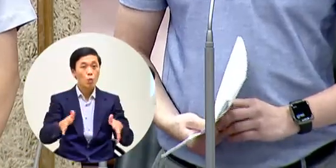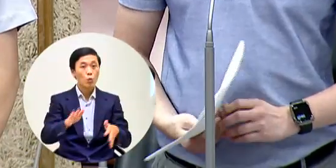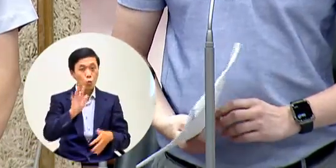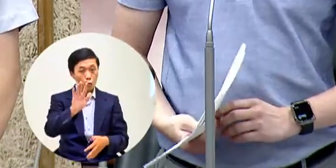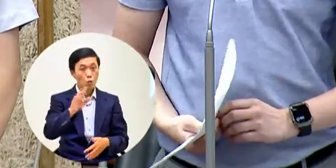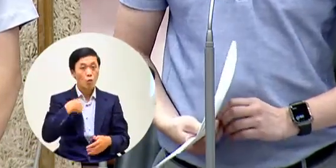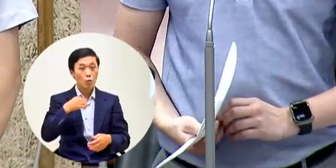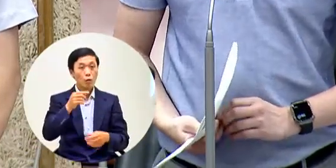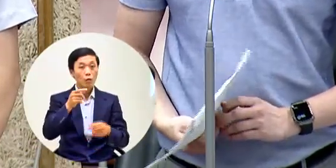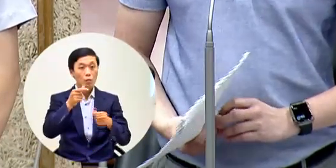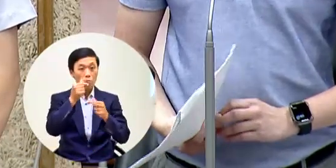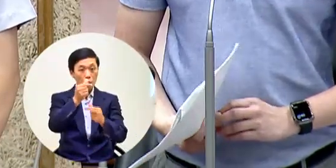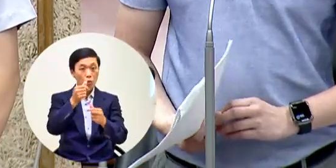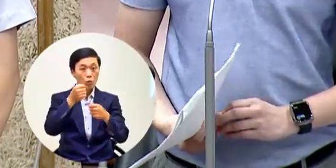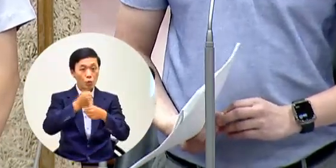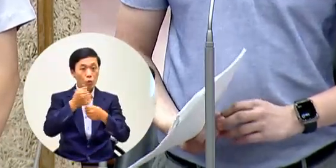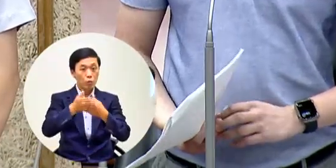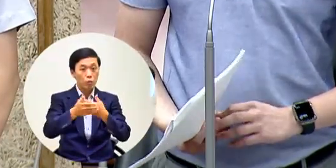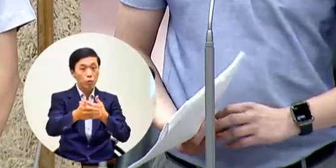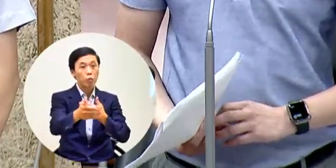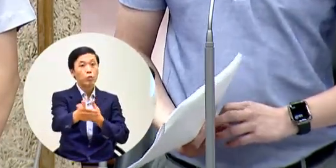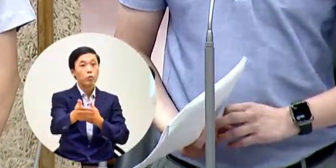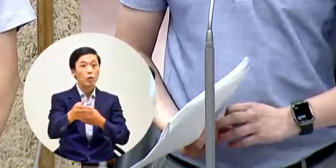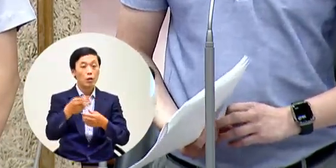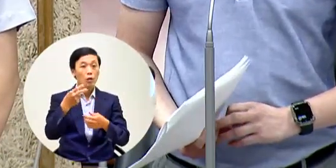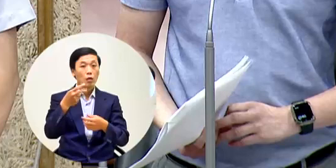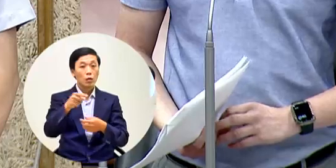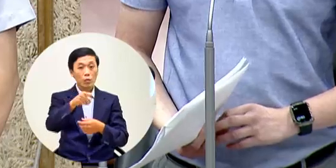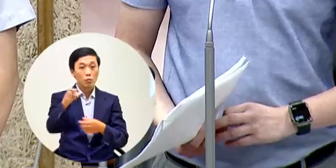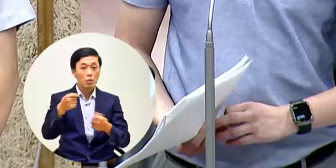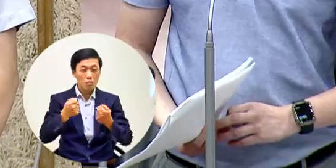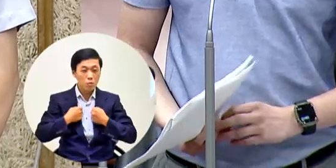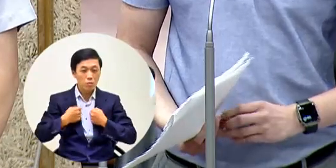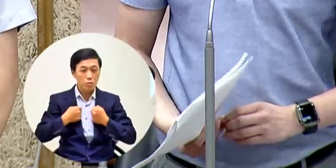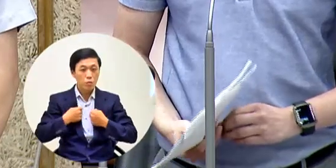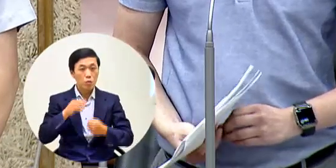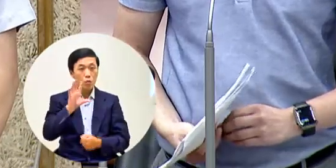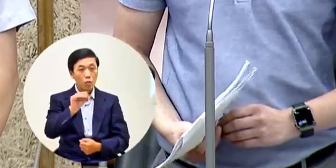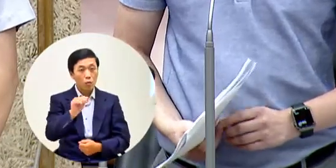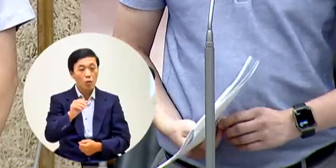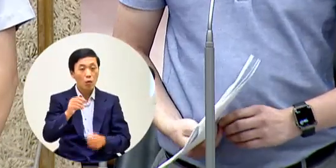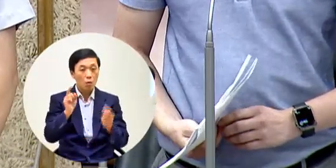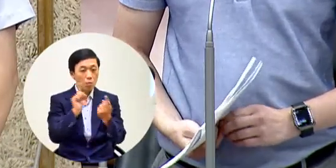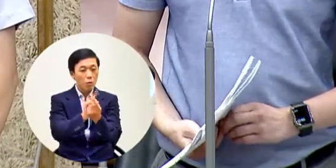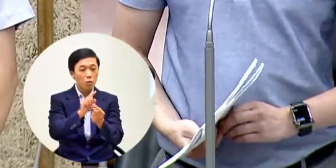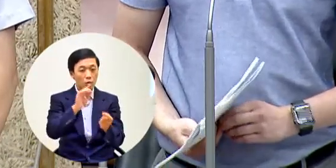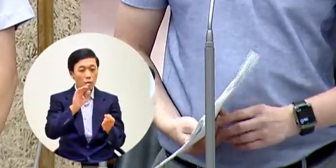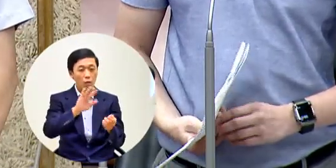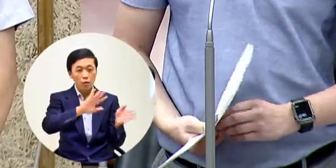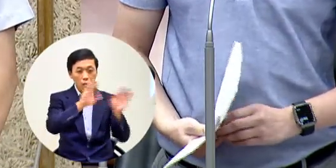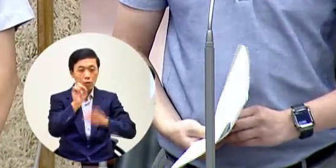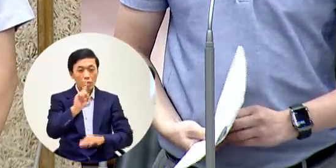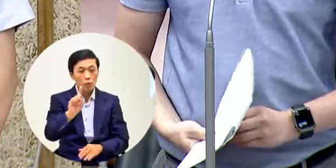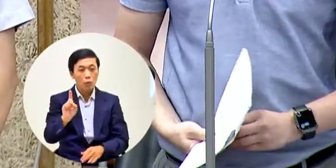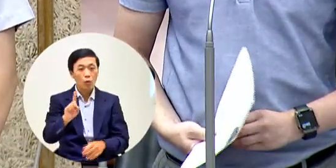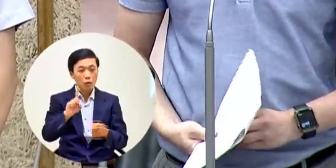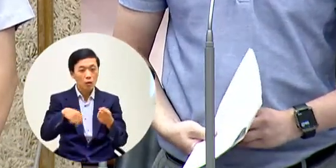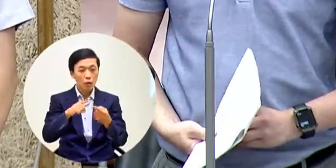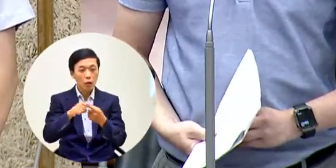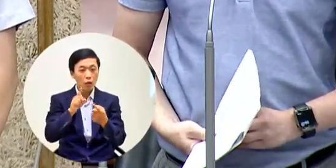SOP 的作业流程？啊，平常时有咧演的演练无？吼，都有什么情形？啊，咱来做什么处